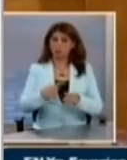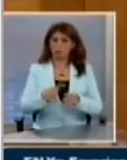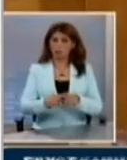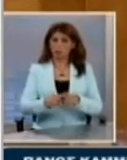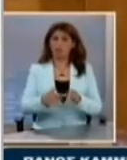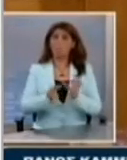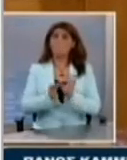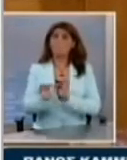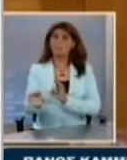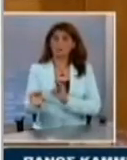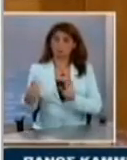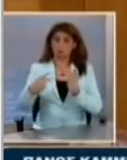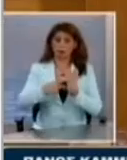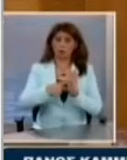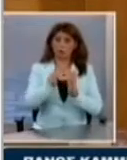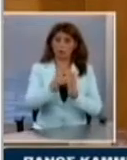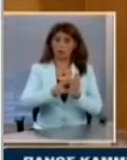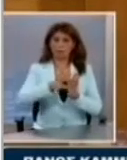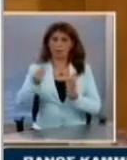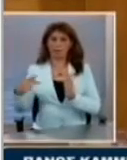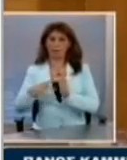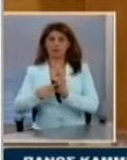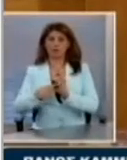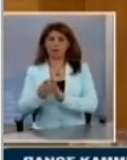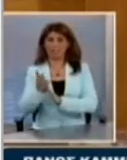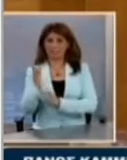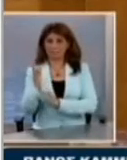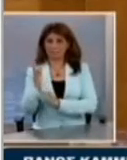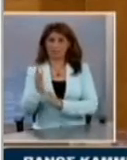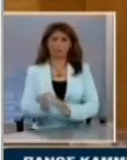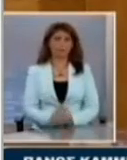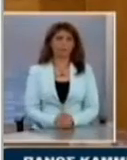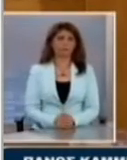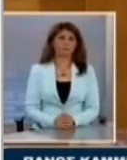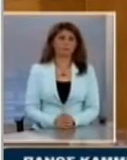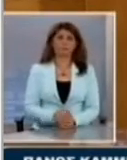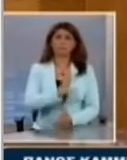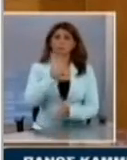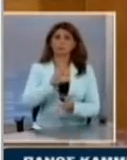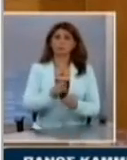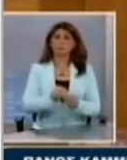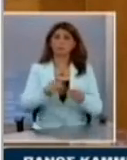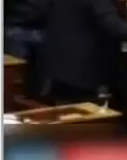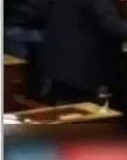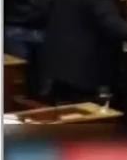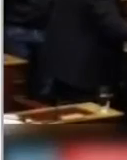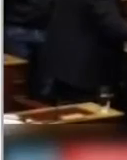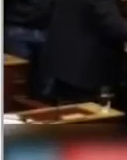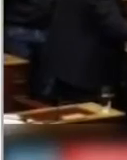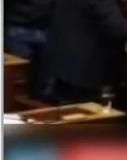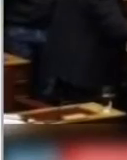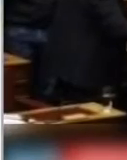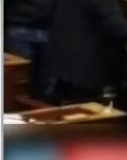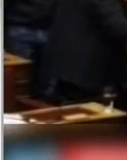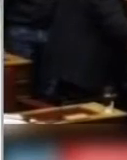να εξυπηρετηθεί το ασφαλιστικό σύστημα, αρκετοί το προανήγγυλαν και πολλοί από εμάς δεν το παίρναμε στα